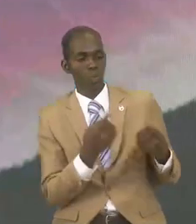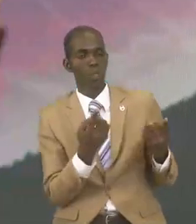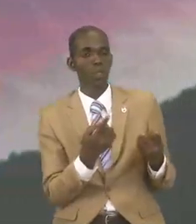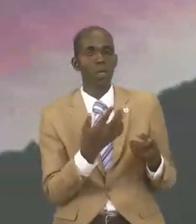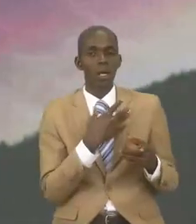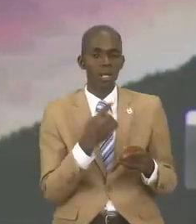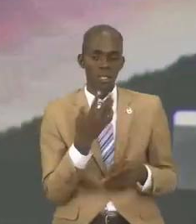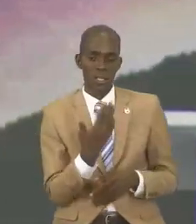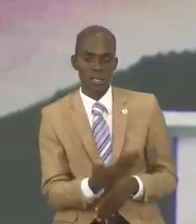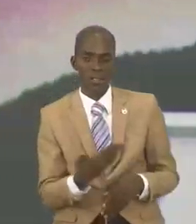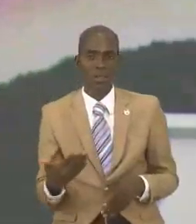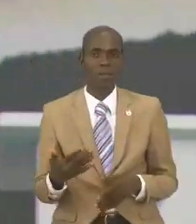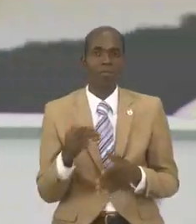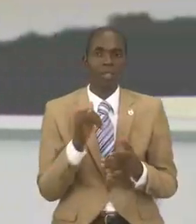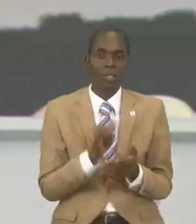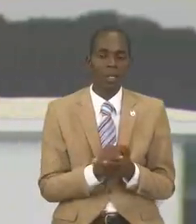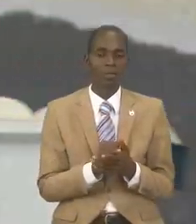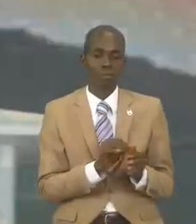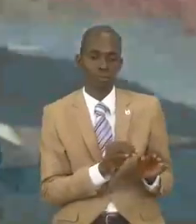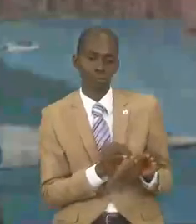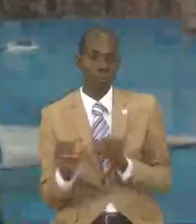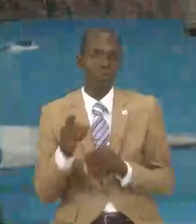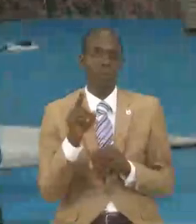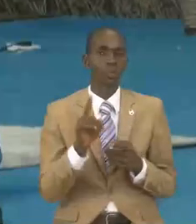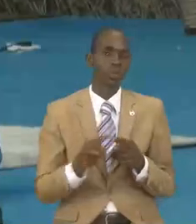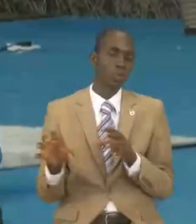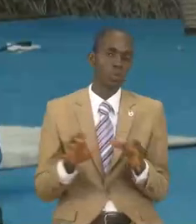que tu suivais, les choses qui te poussaient,